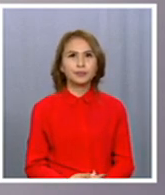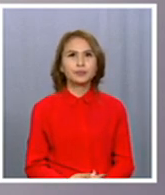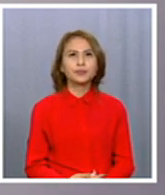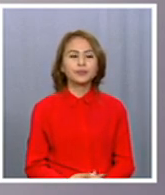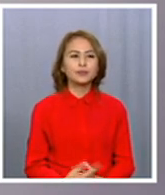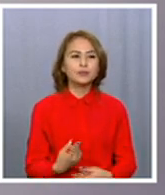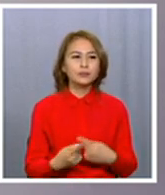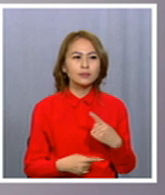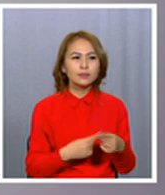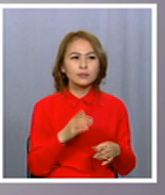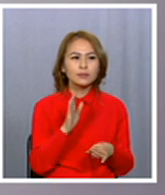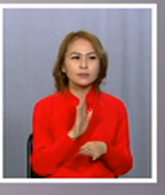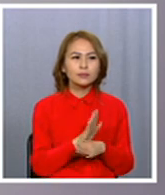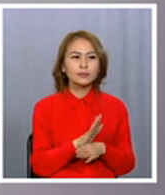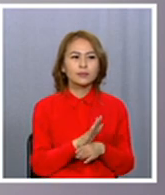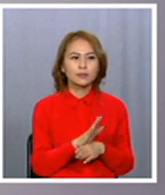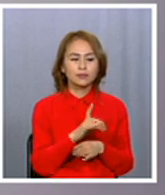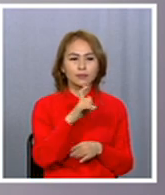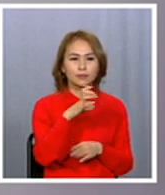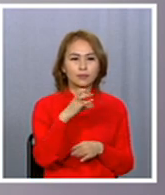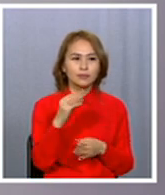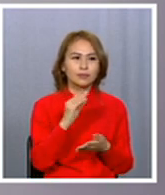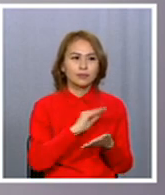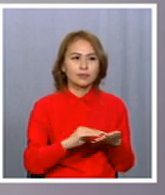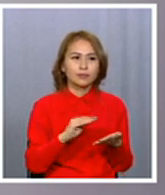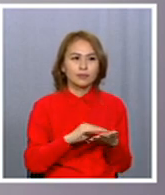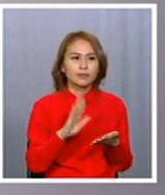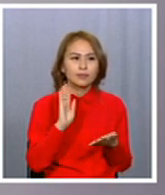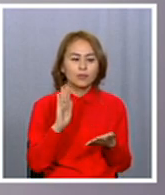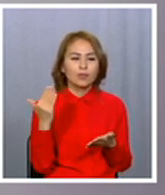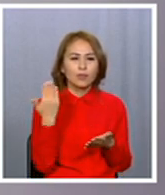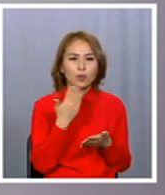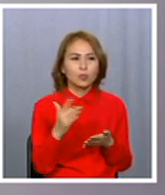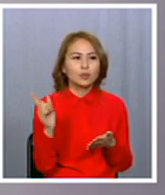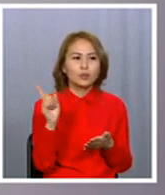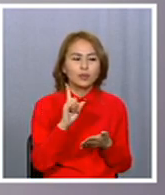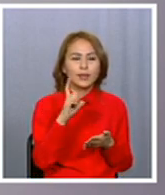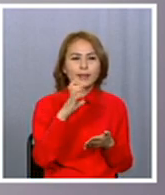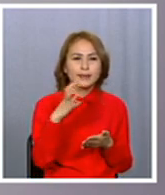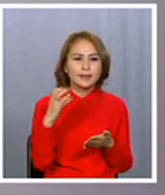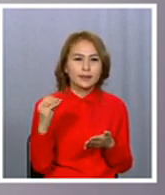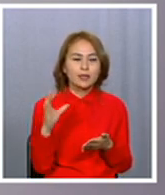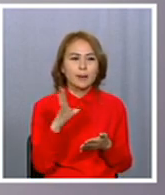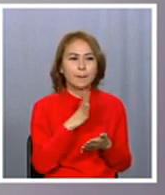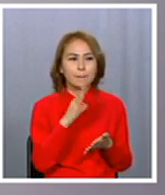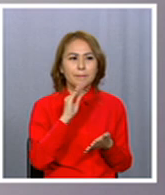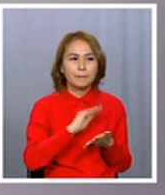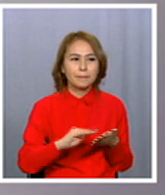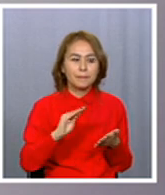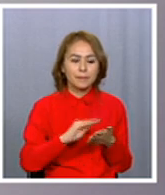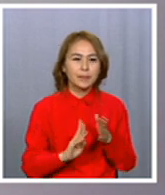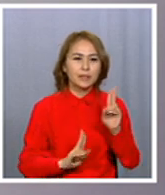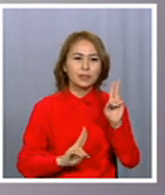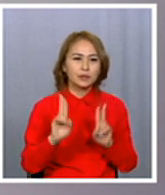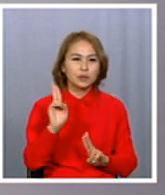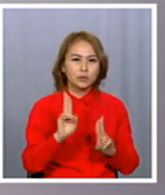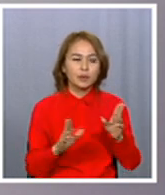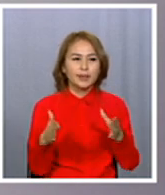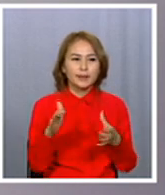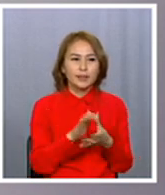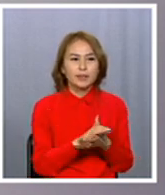Келесі тапсырмада эссе жазамыз. Ол үшін эссенің жазылу құрылымымен